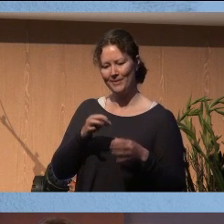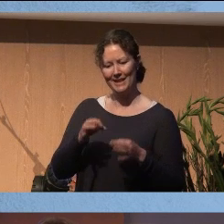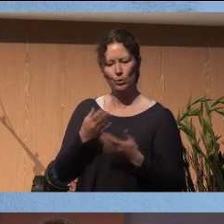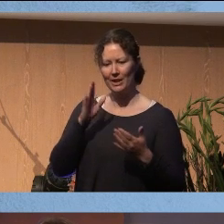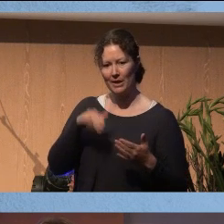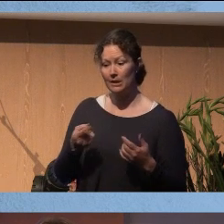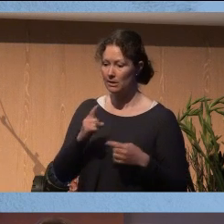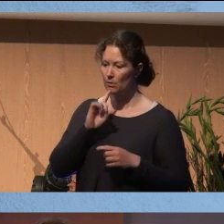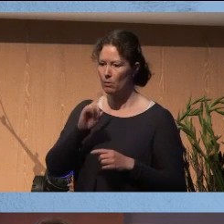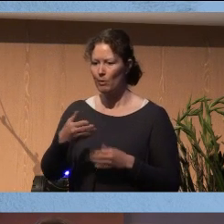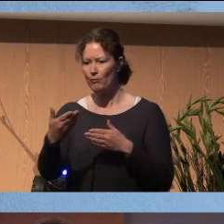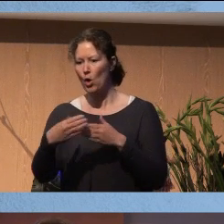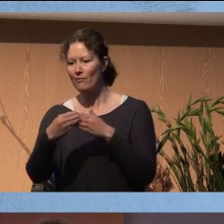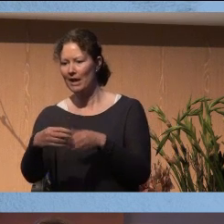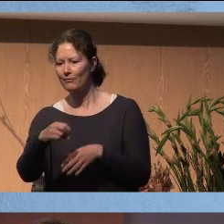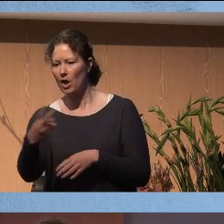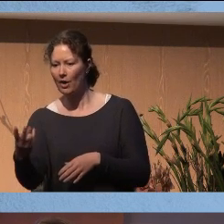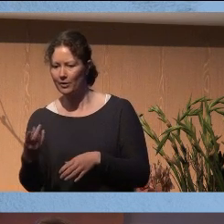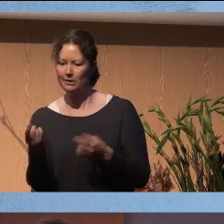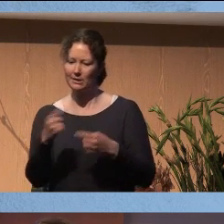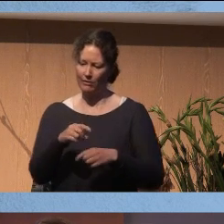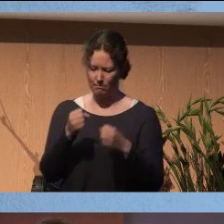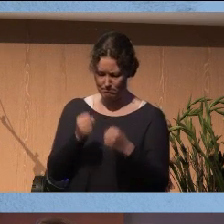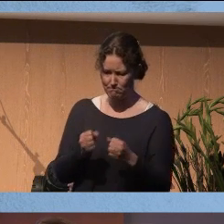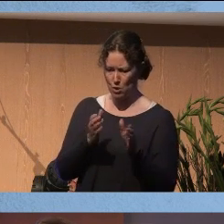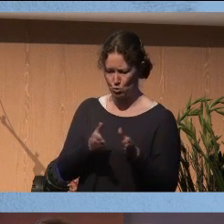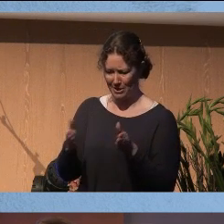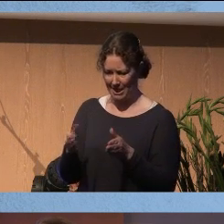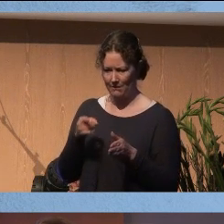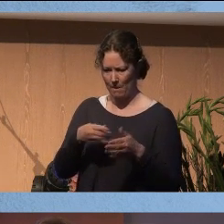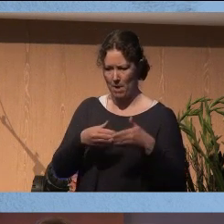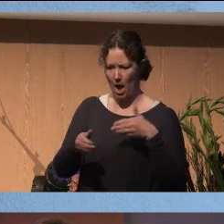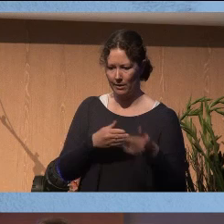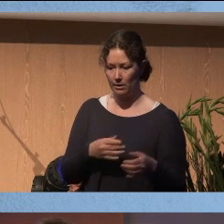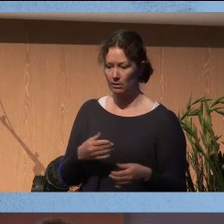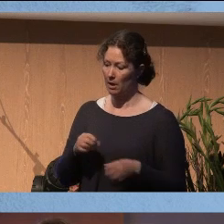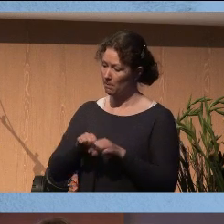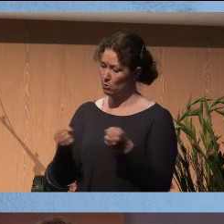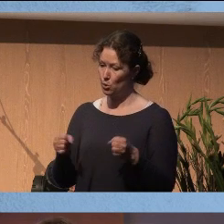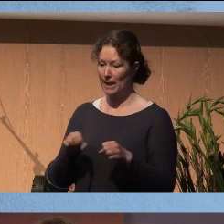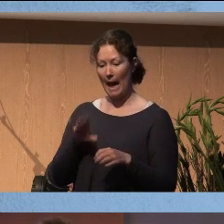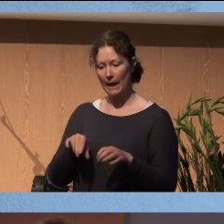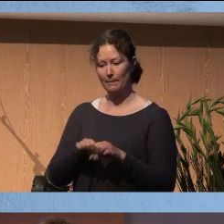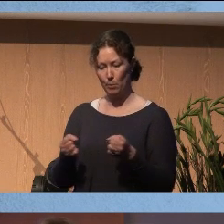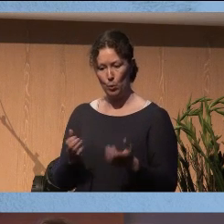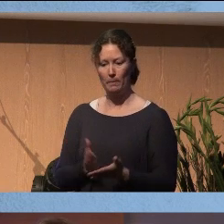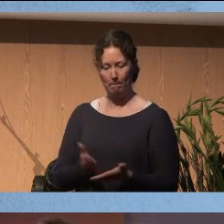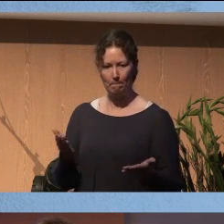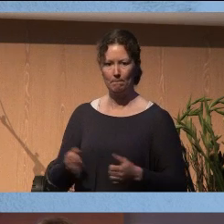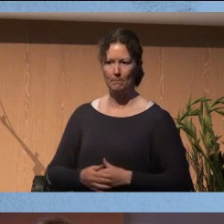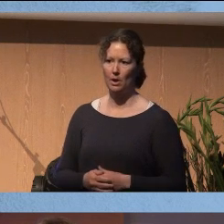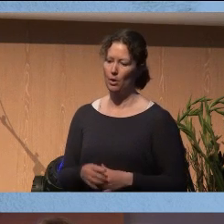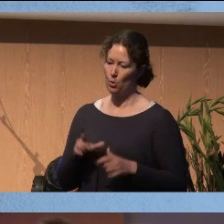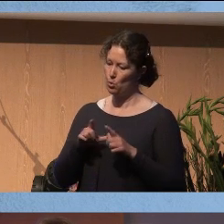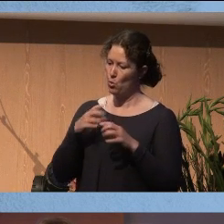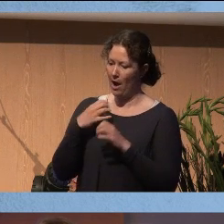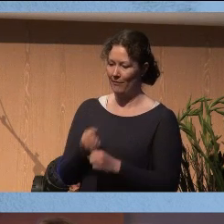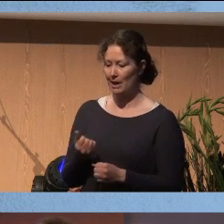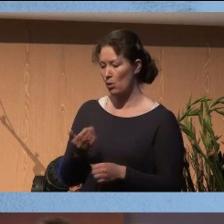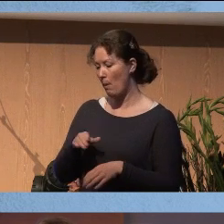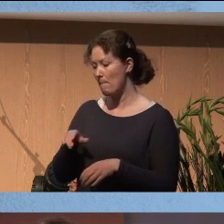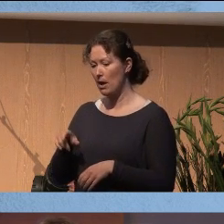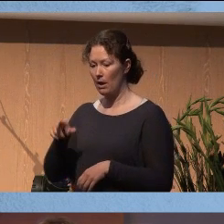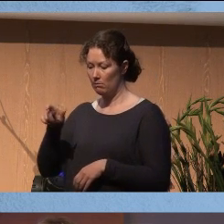for å be om veiledning fra andre, fastholder de rutinen for behandling. Et brudd et brudd. Helt uavhengig av om